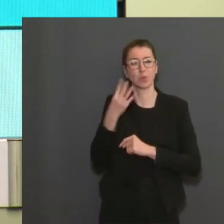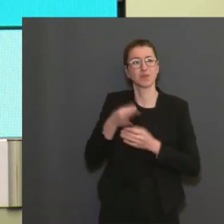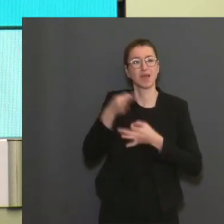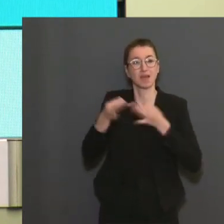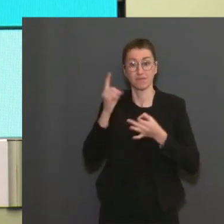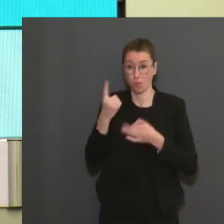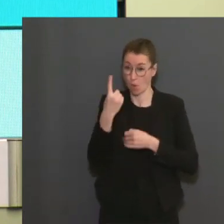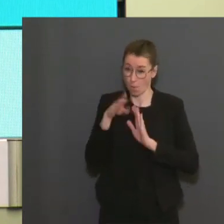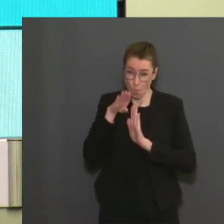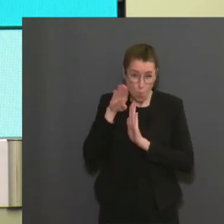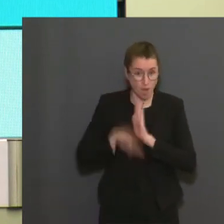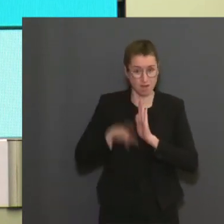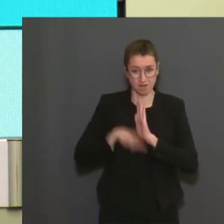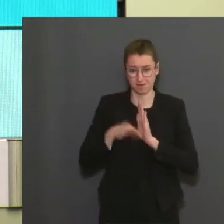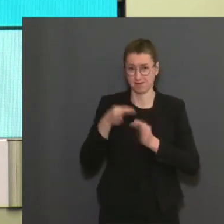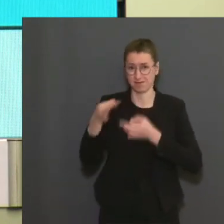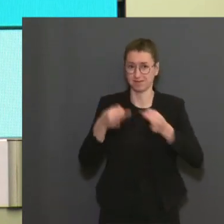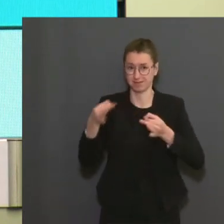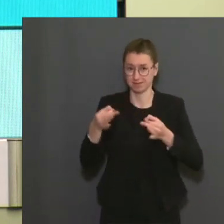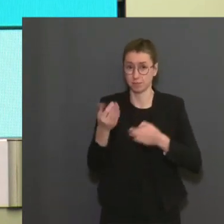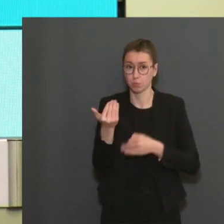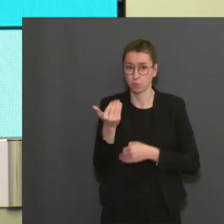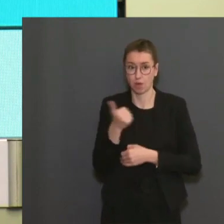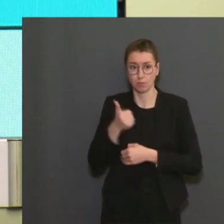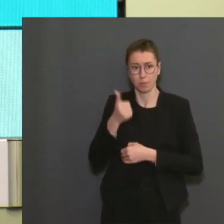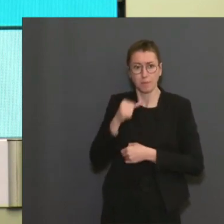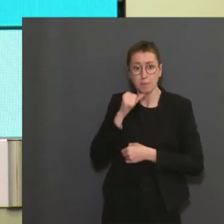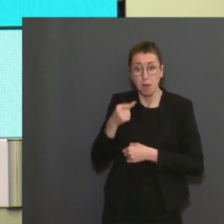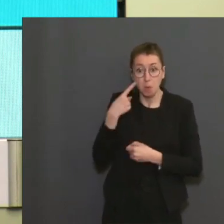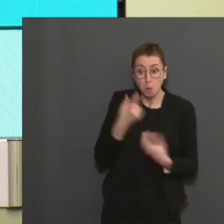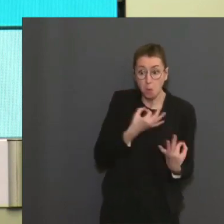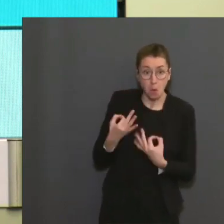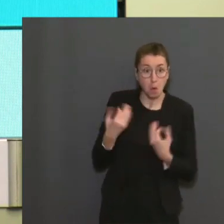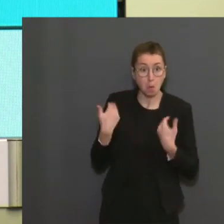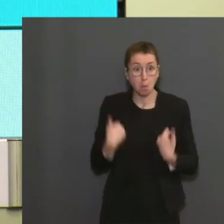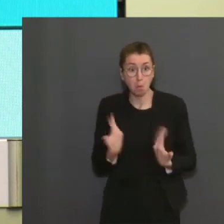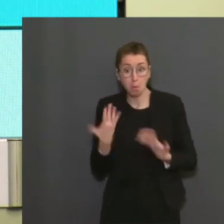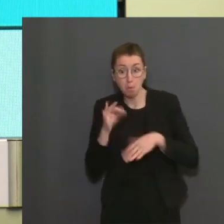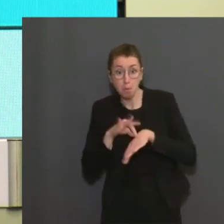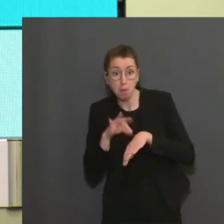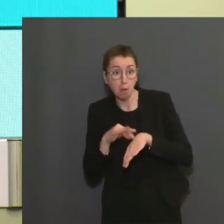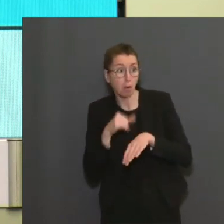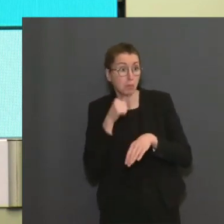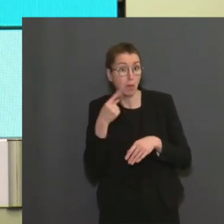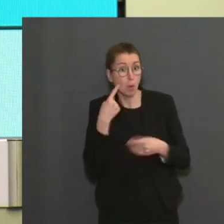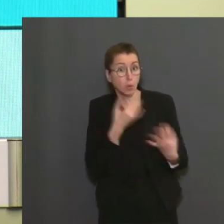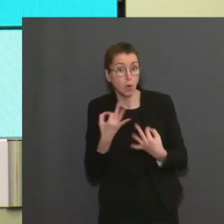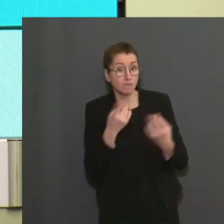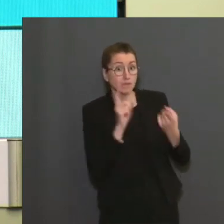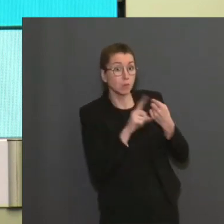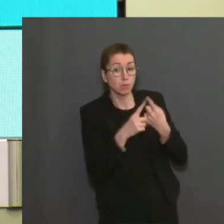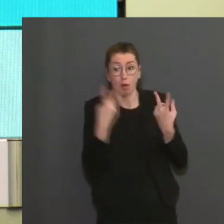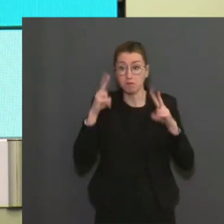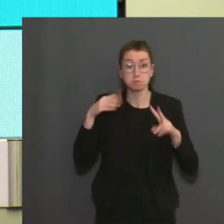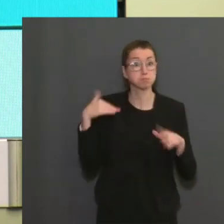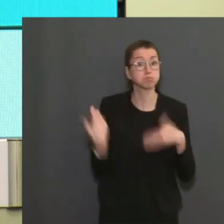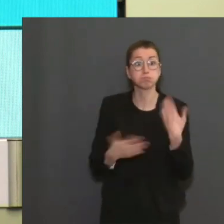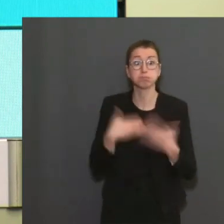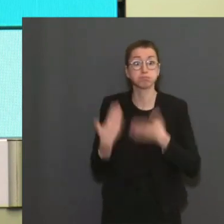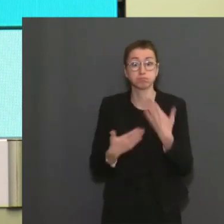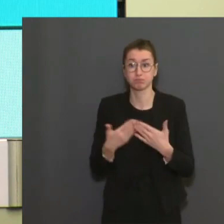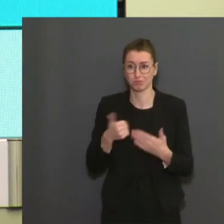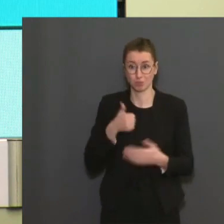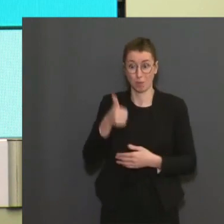que vos contacts ne sauront pas qu'ils sont éventuellement infectés et donc ils ne s'isoleront pas et ils continueront à transmettre